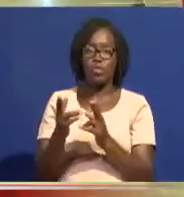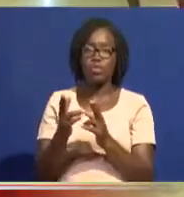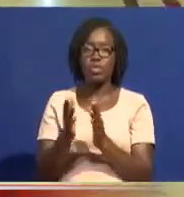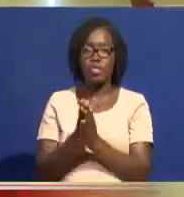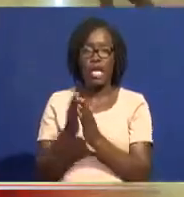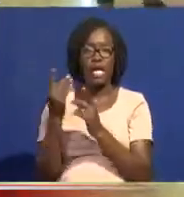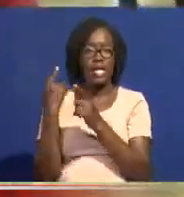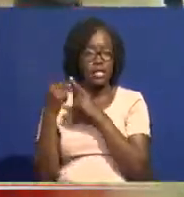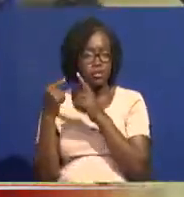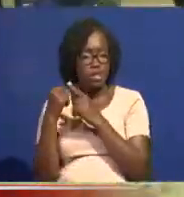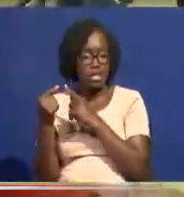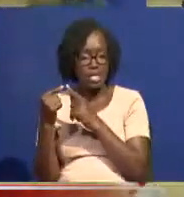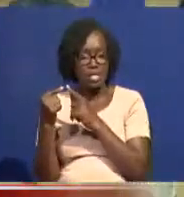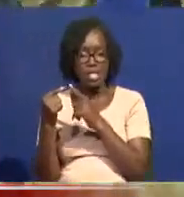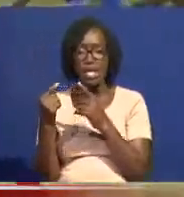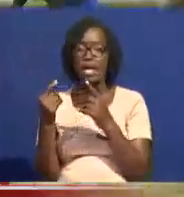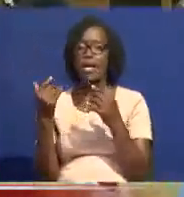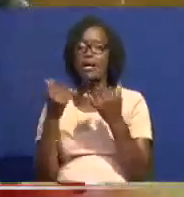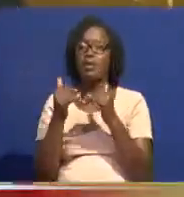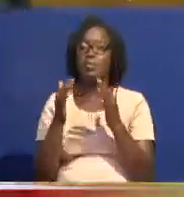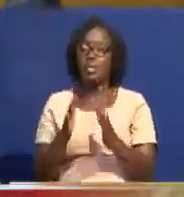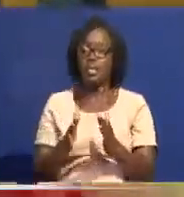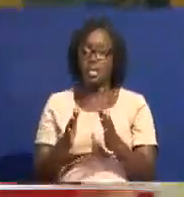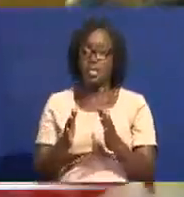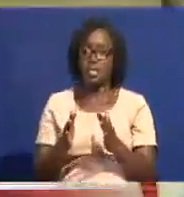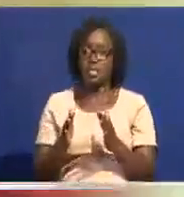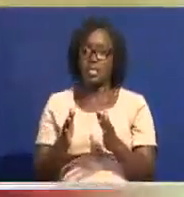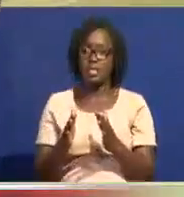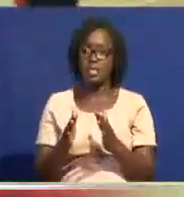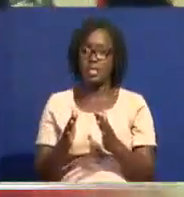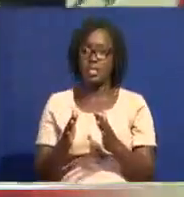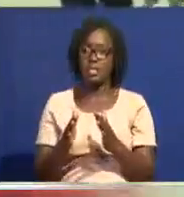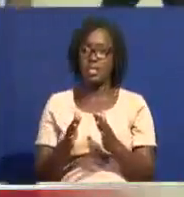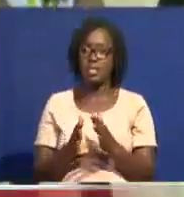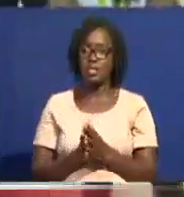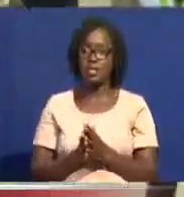huku washambulizi wakiwa Lois Simiu na Pamela Adhiambo.